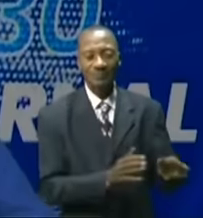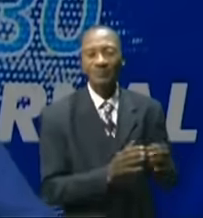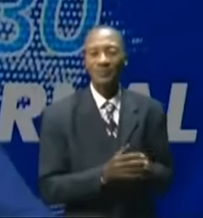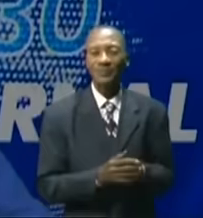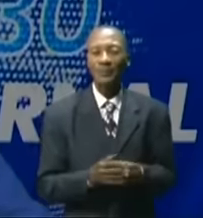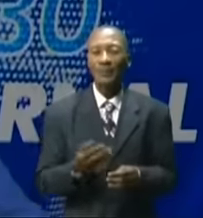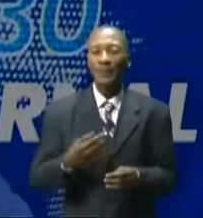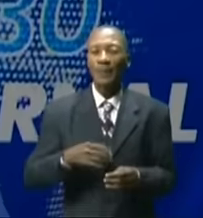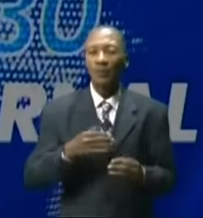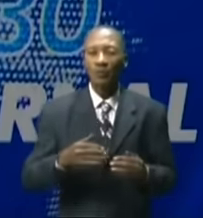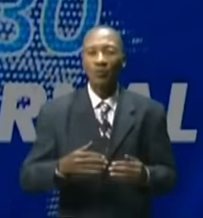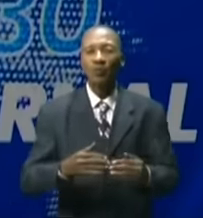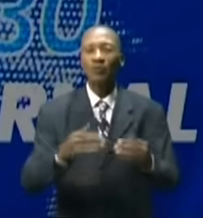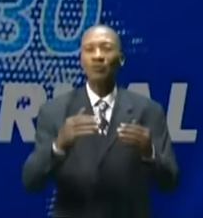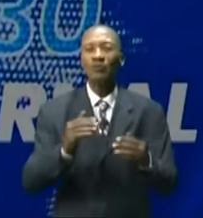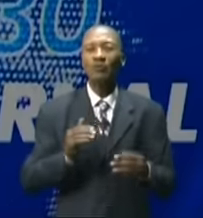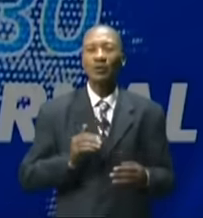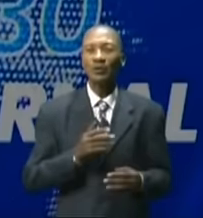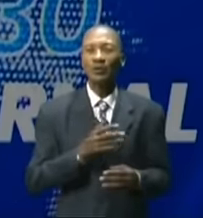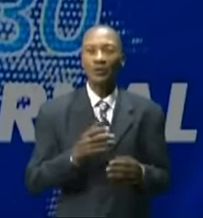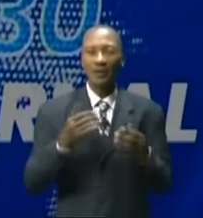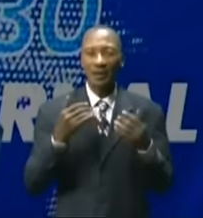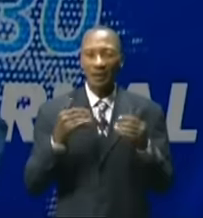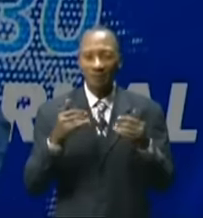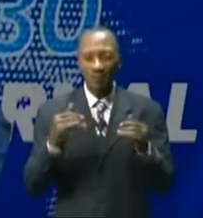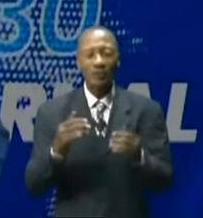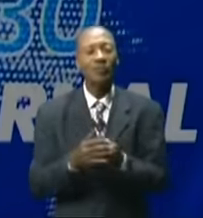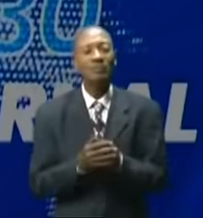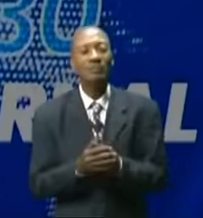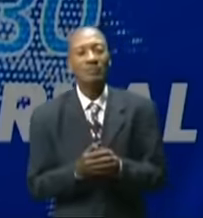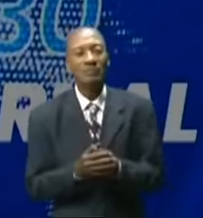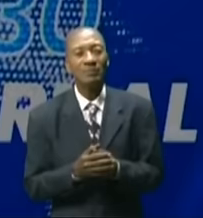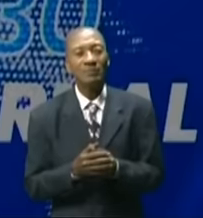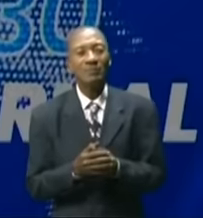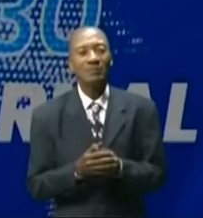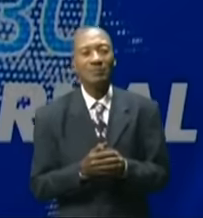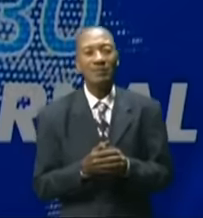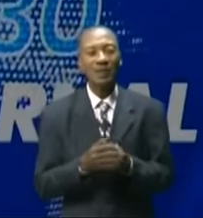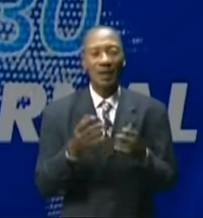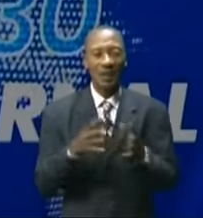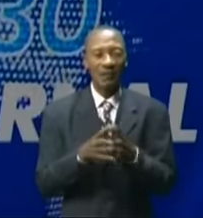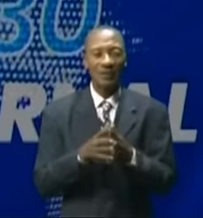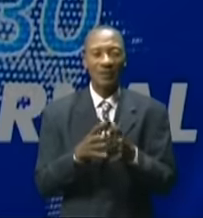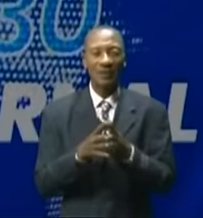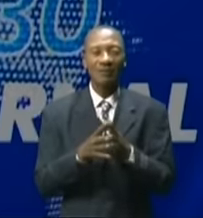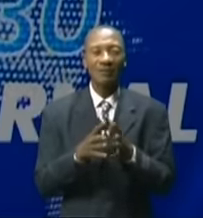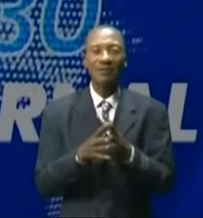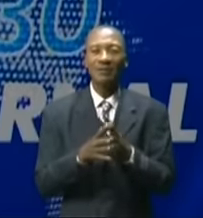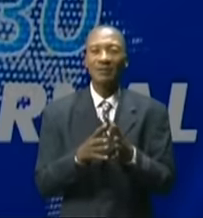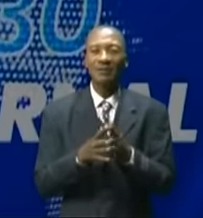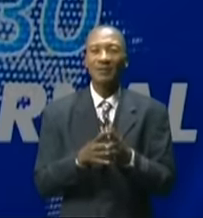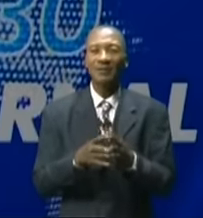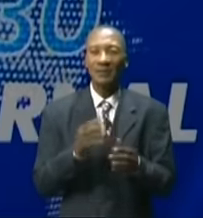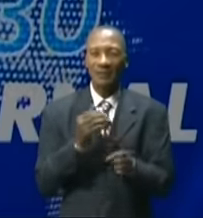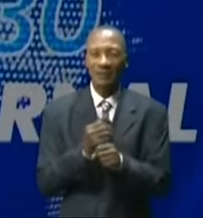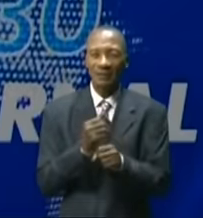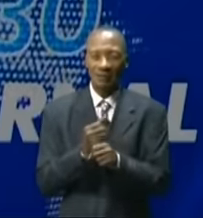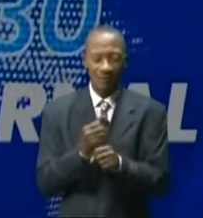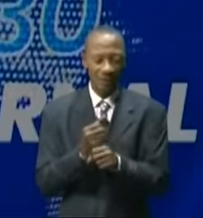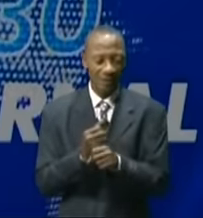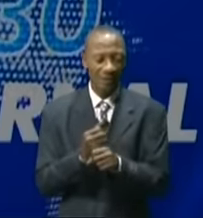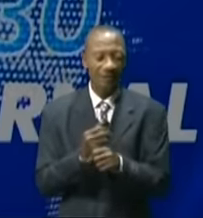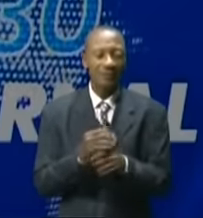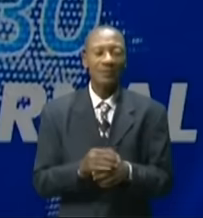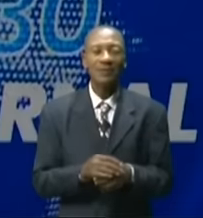15 civils tués dans une nouvelle attaque de la milice Codeco en Ituri. Je l'ai annoncé à l'ouverture de ce journal. C'est la deuxième attaque des civils en moins d'une semaine dans